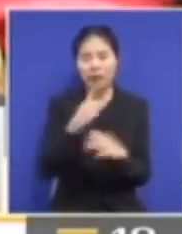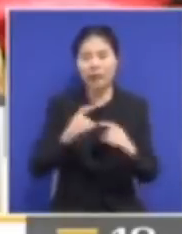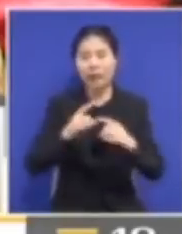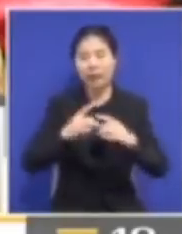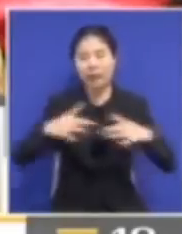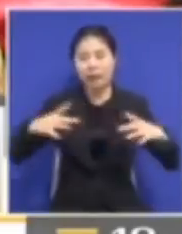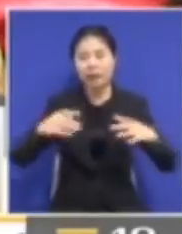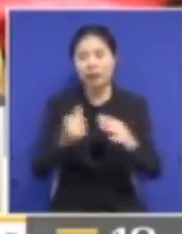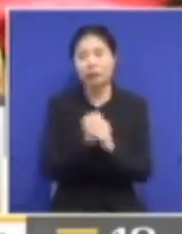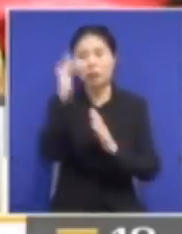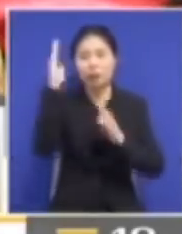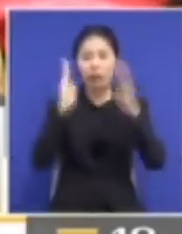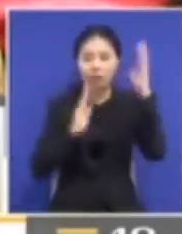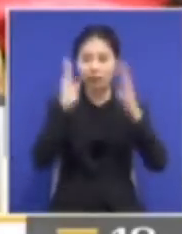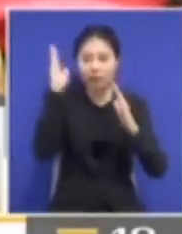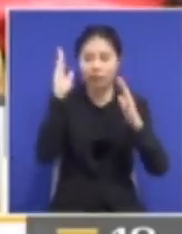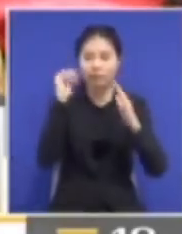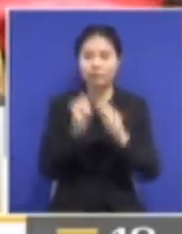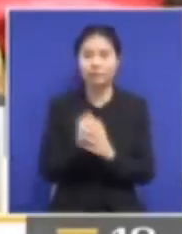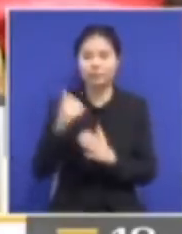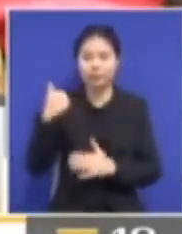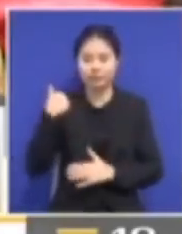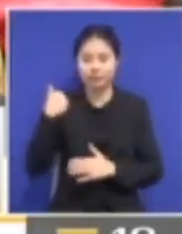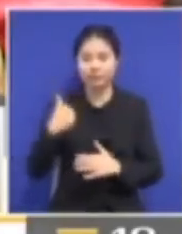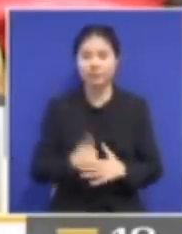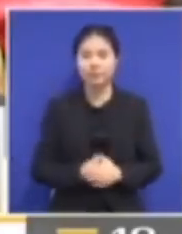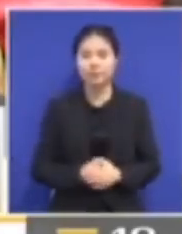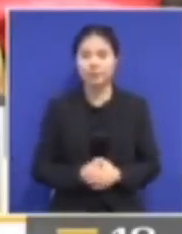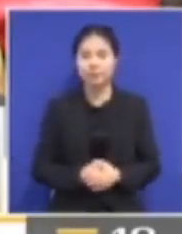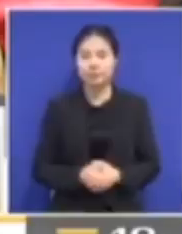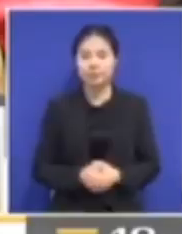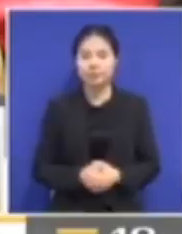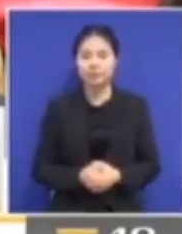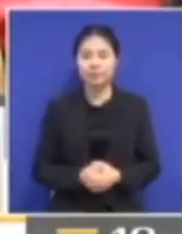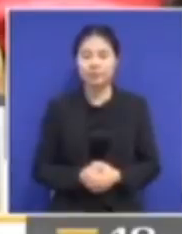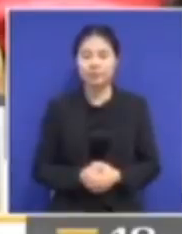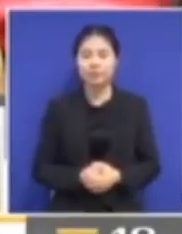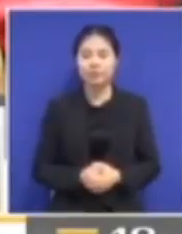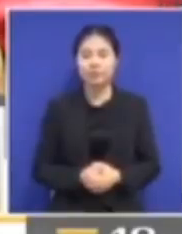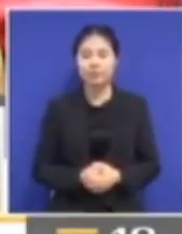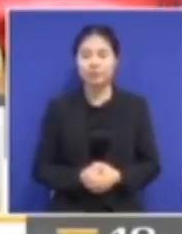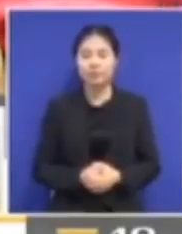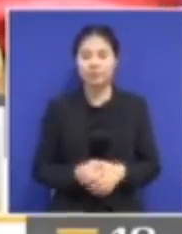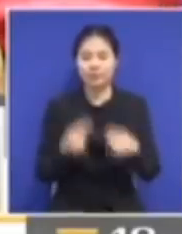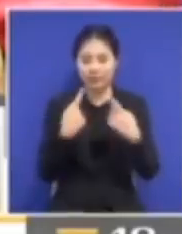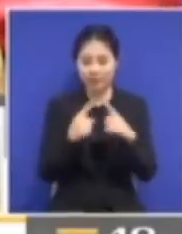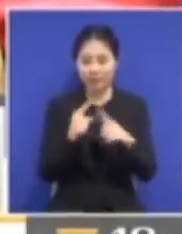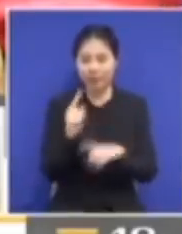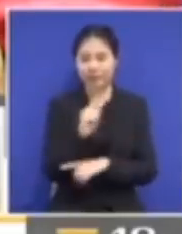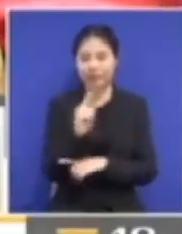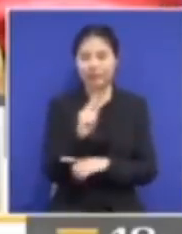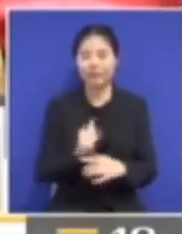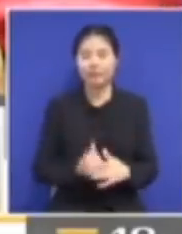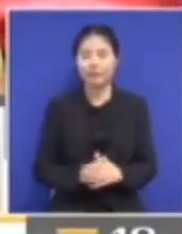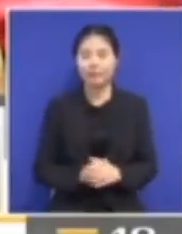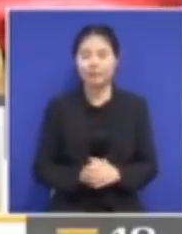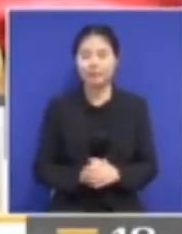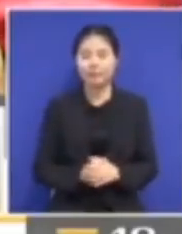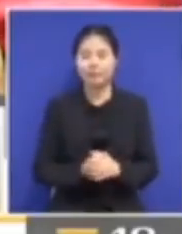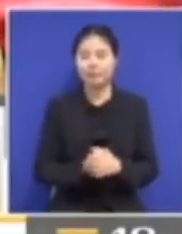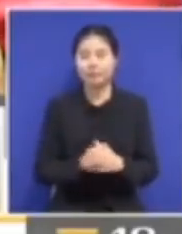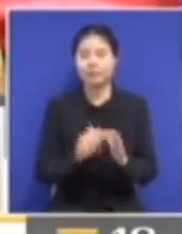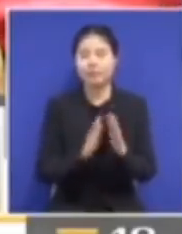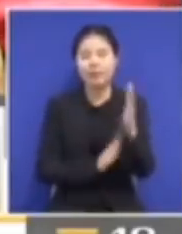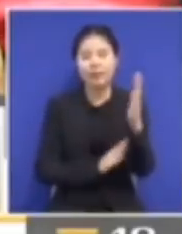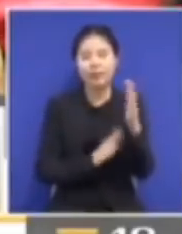ตยอันมีพระสัตว์ทรงเป็นประมุขนะครับนะแต่ปรากฏว่าไม่นานน